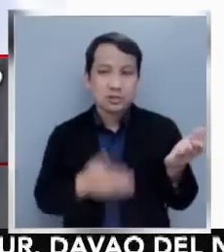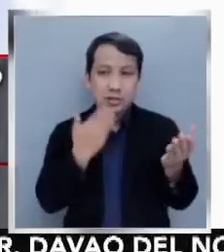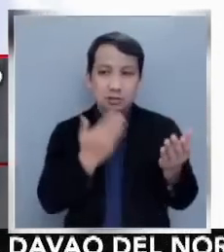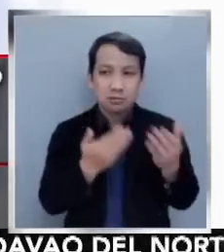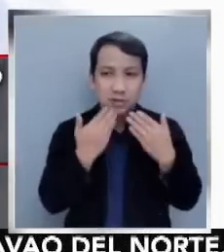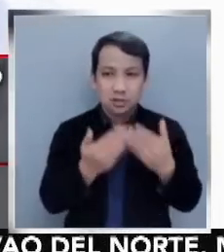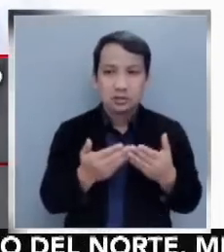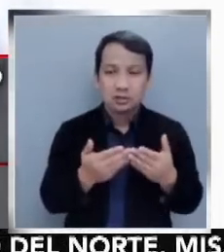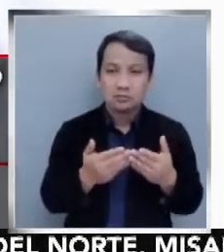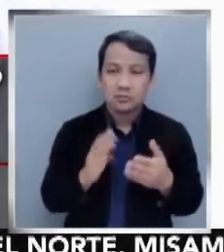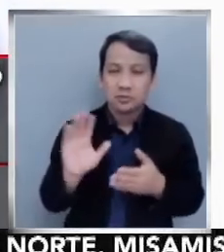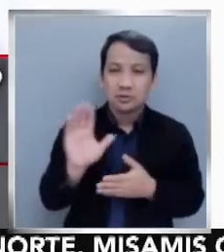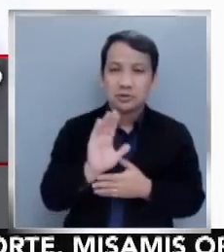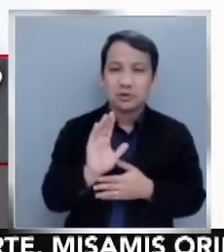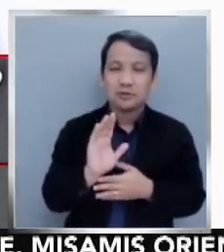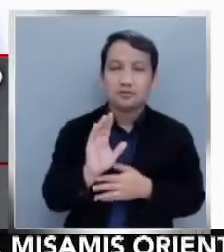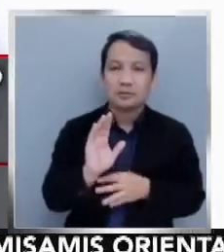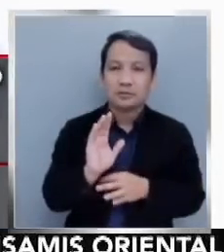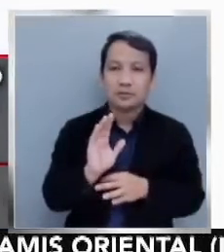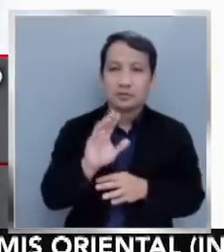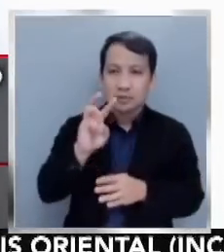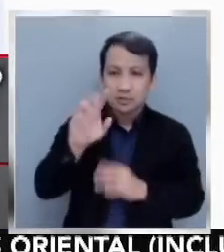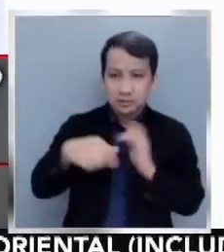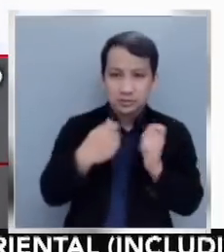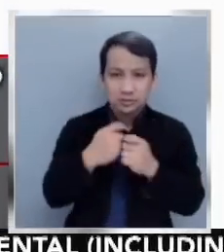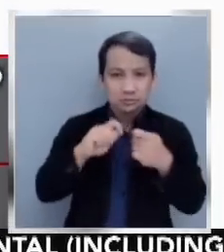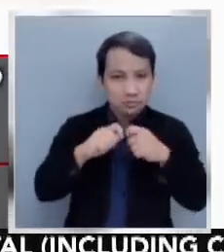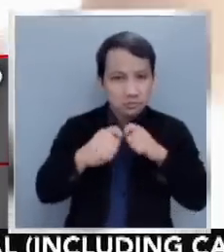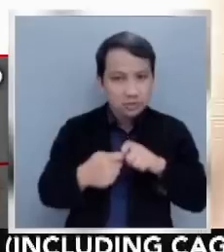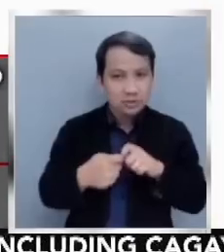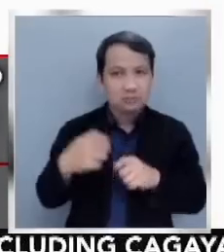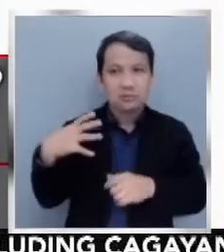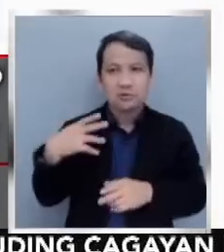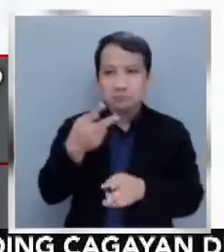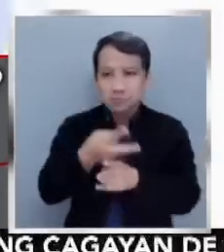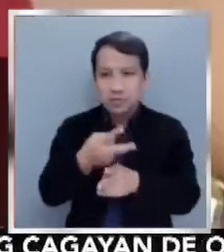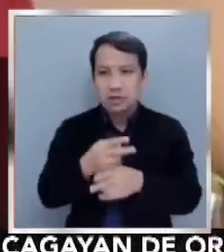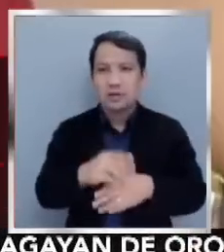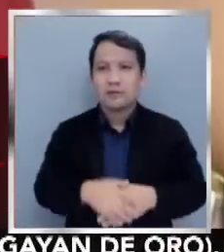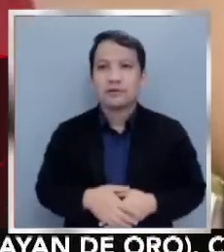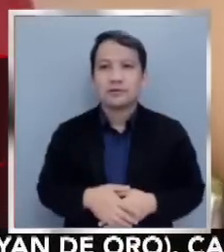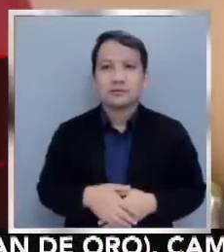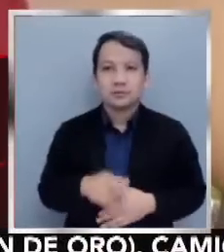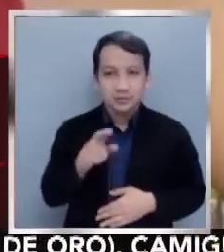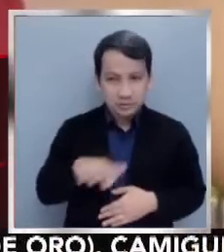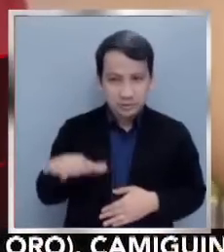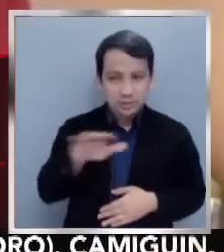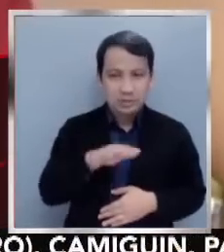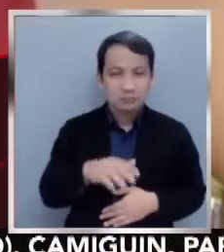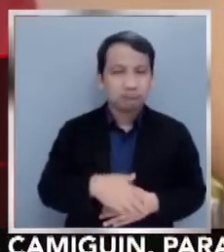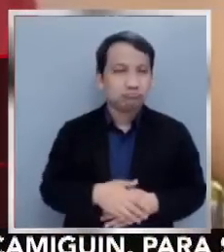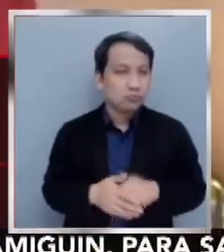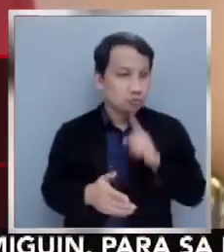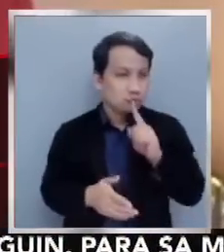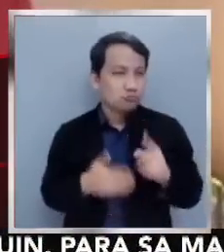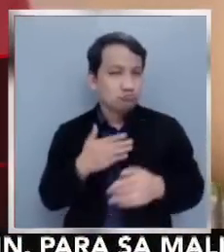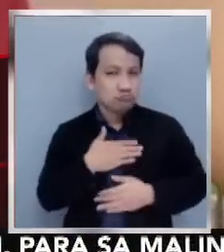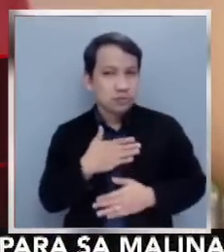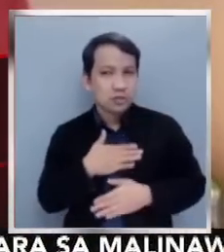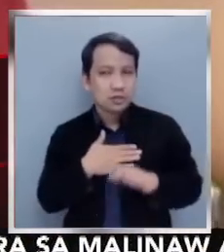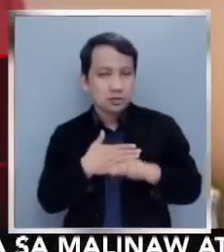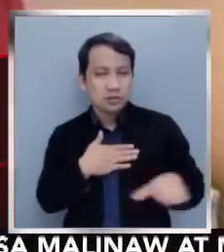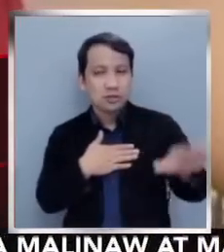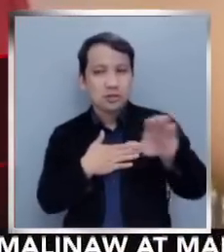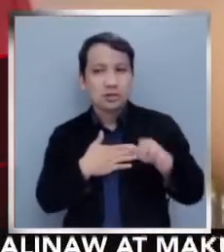pod ko kay naka ano siya 6 years na daghan siya natabang sa to ang nasud. People are happy for him naman po o daghan na